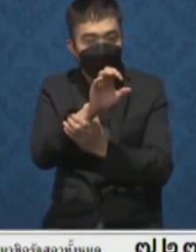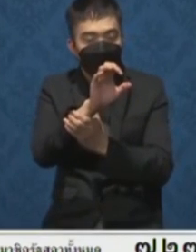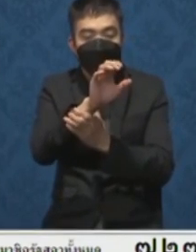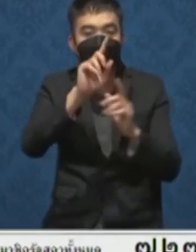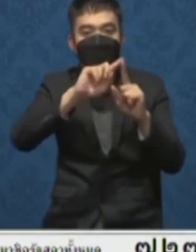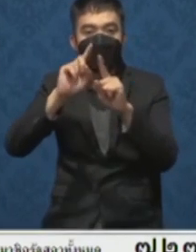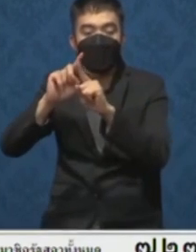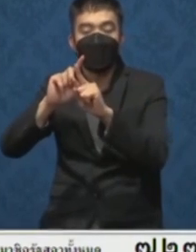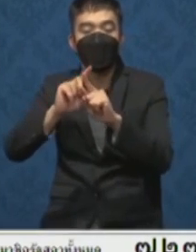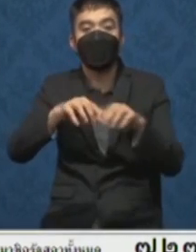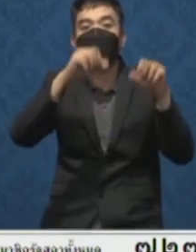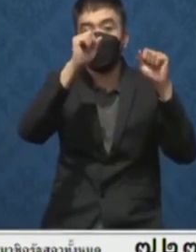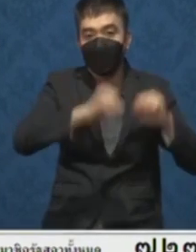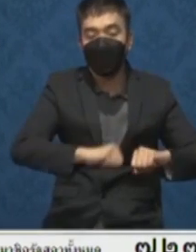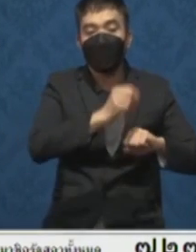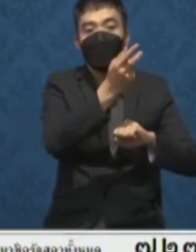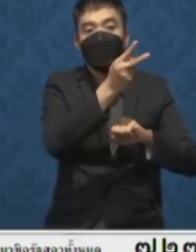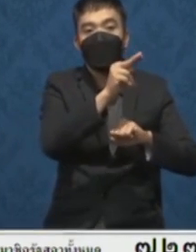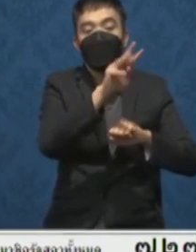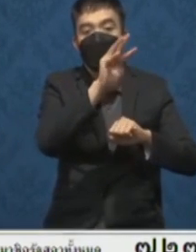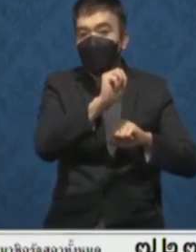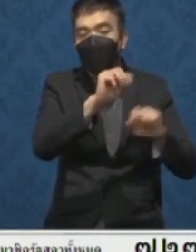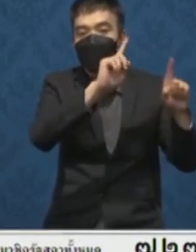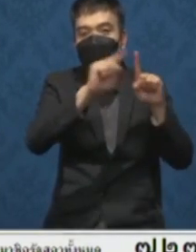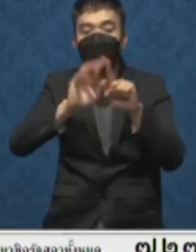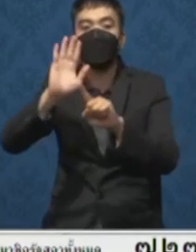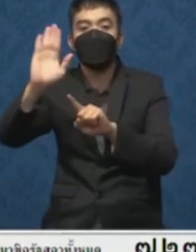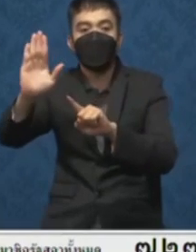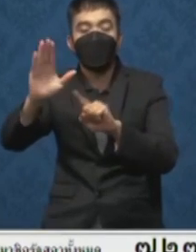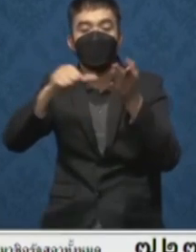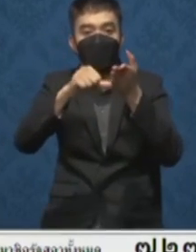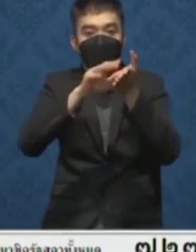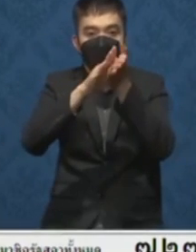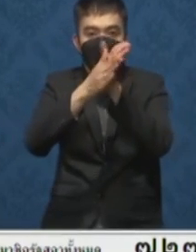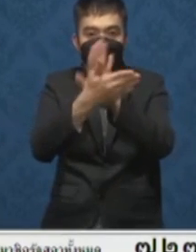ีและขณะกรรมการต่ๆที่เกี่วกับการปฏิรูปประเทศ